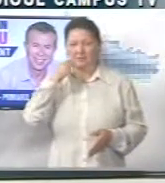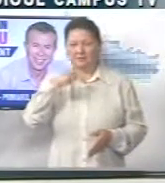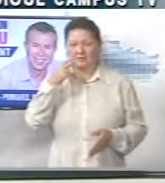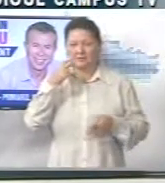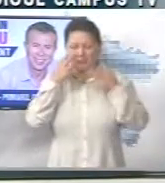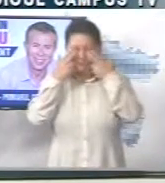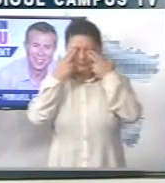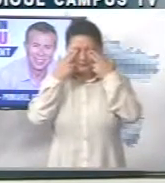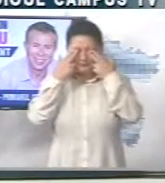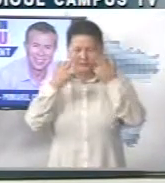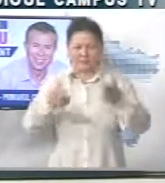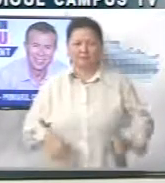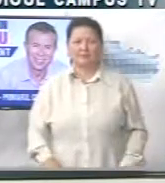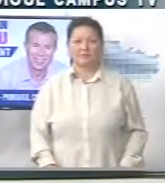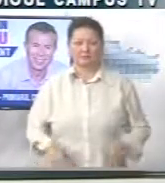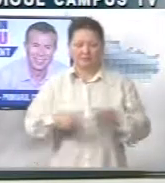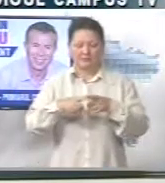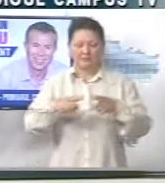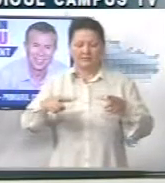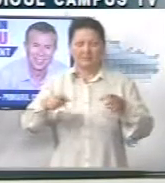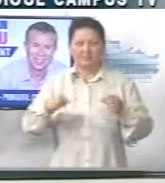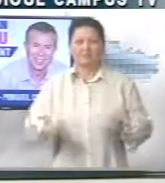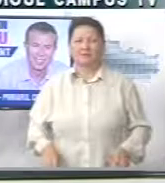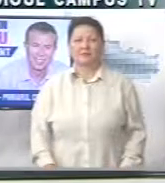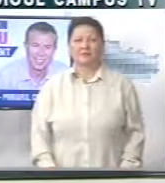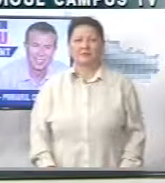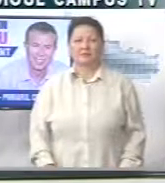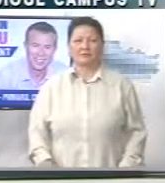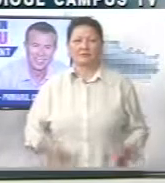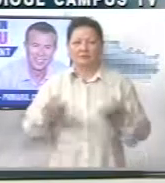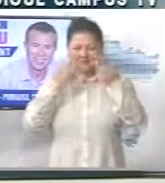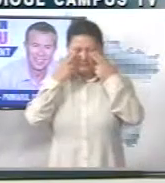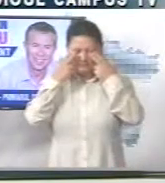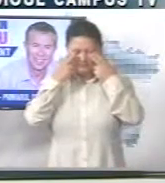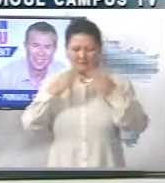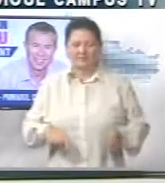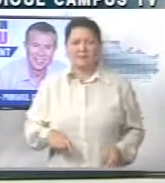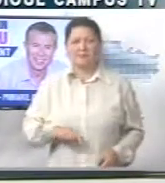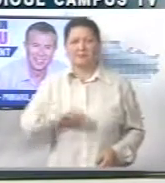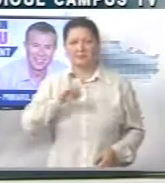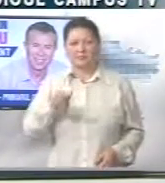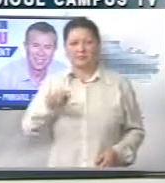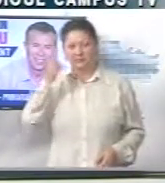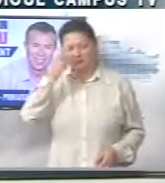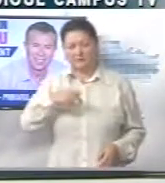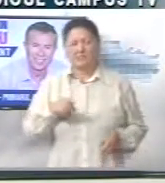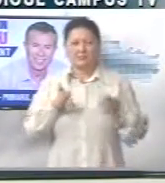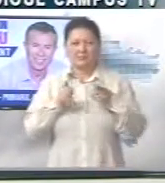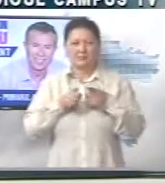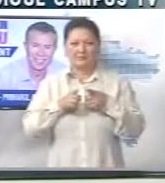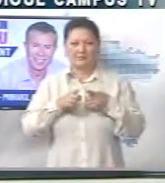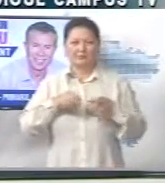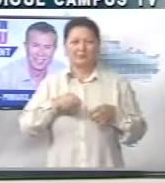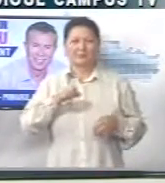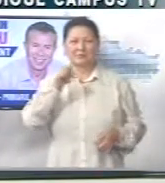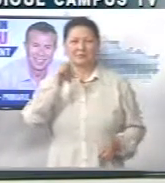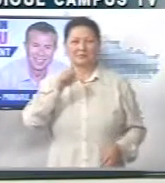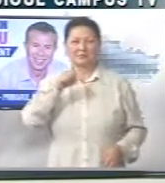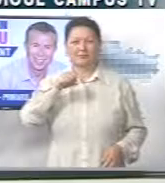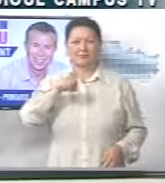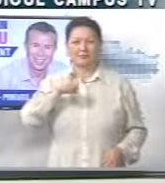persoane nevăzători să poată citi ceea ce scrie un pe mini-mesaj. Un mini-mesaj. Exact. Ce va determina să luați